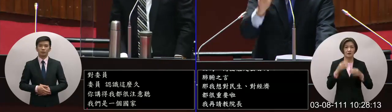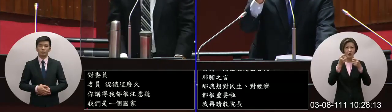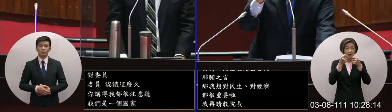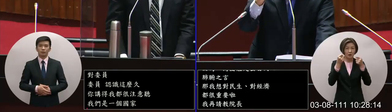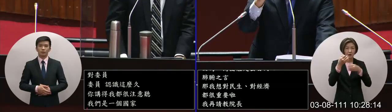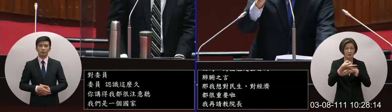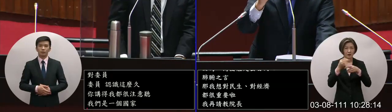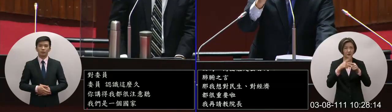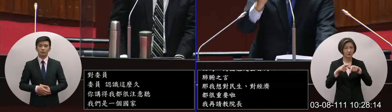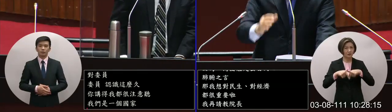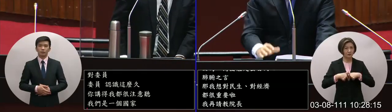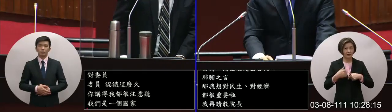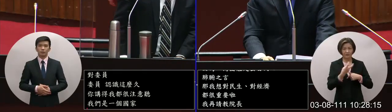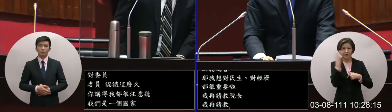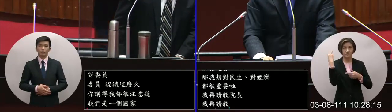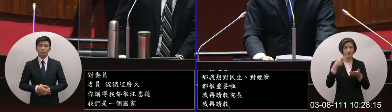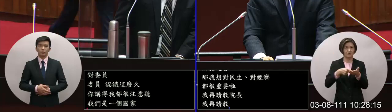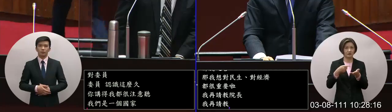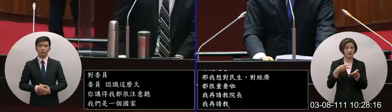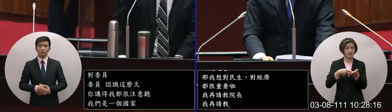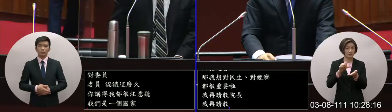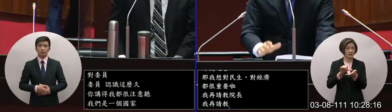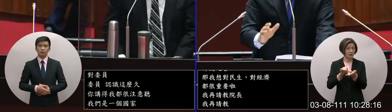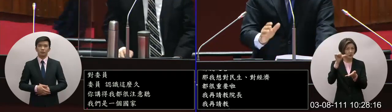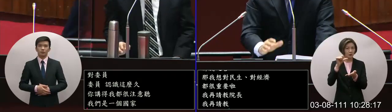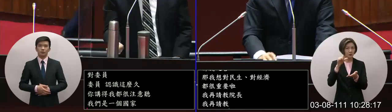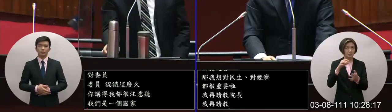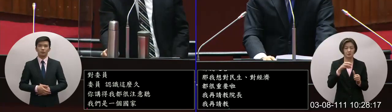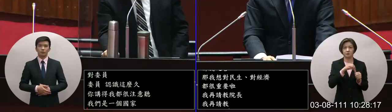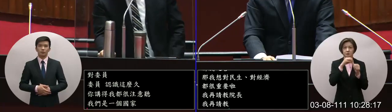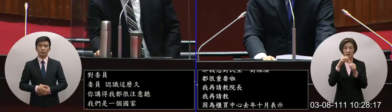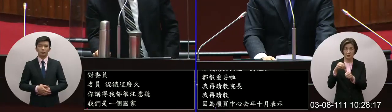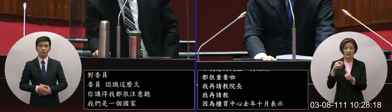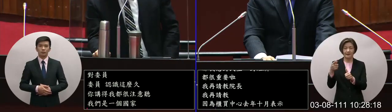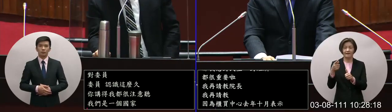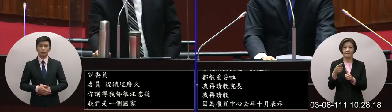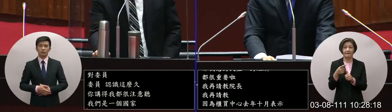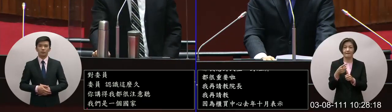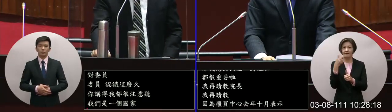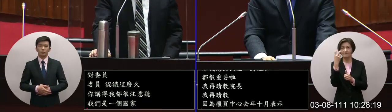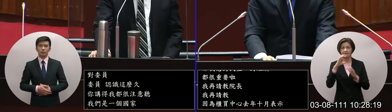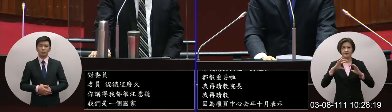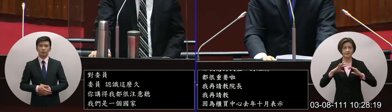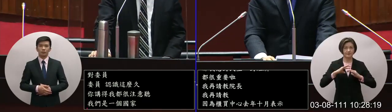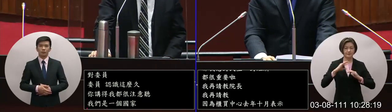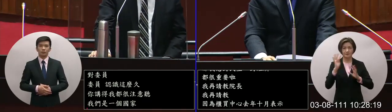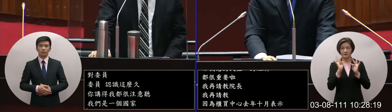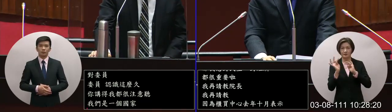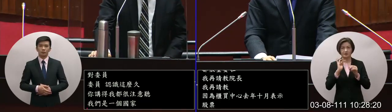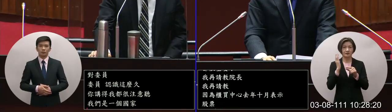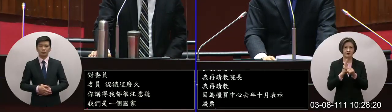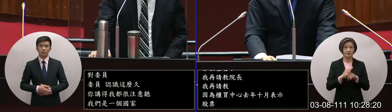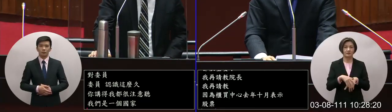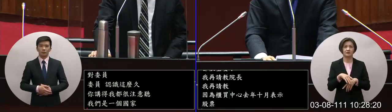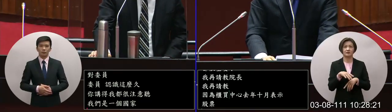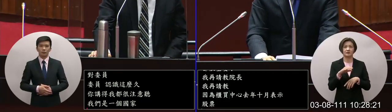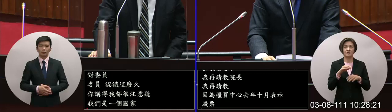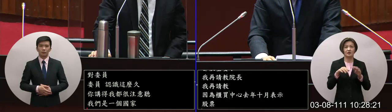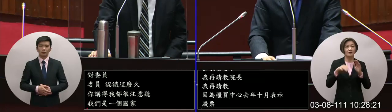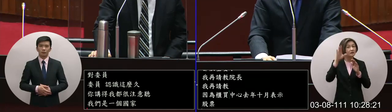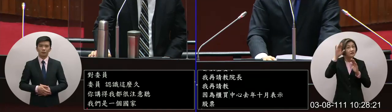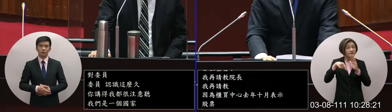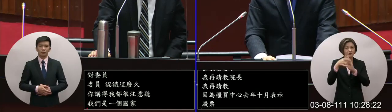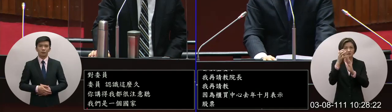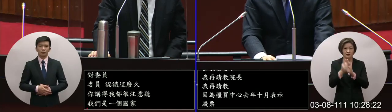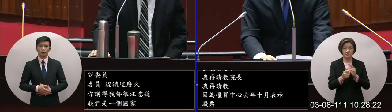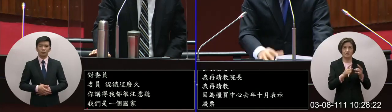况那已经有5次啊，移送检调处理。那本席再次提醒苏院长跟蔡部长哦，既